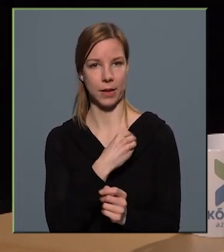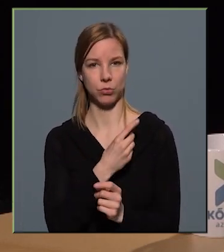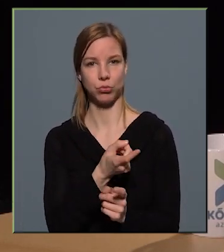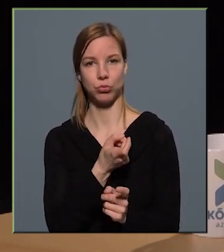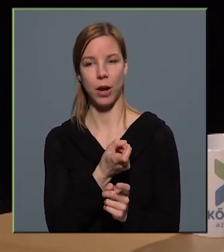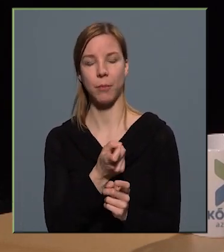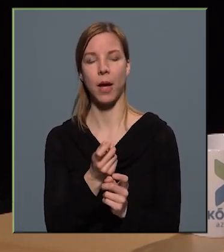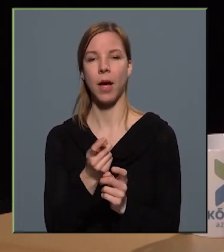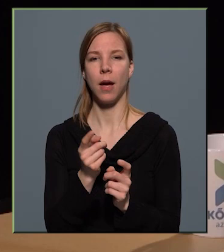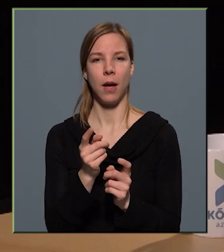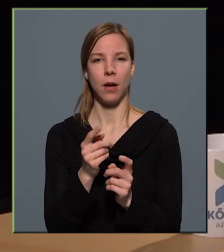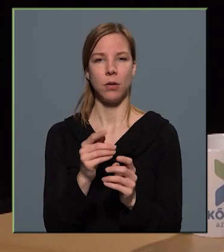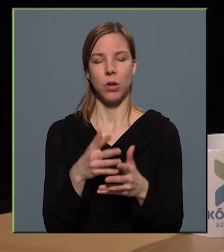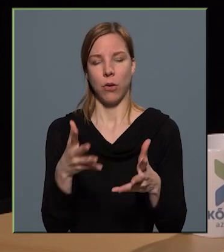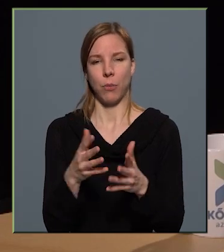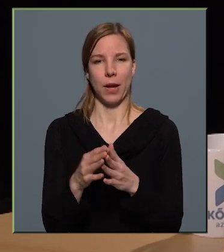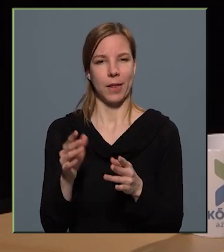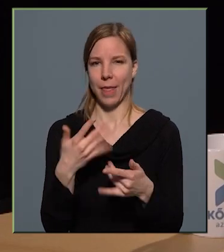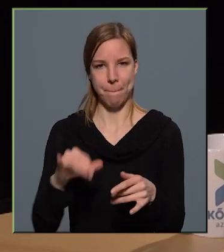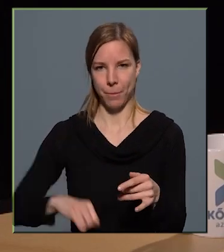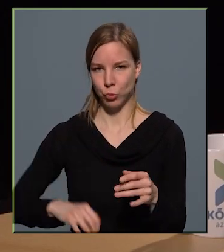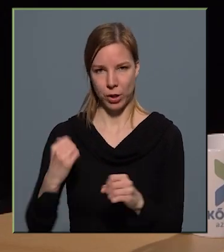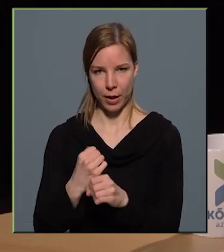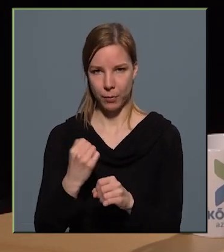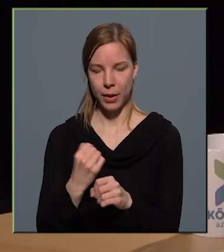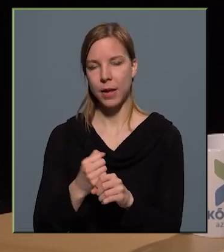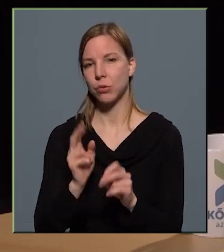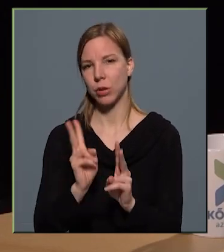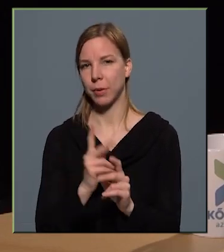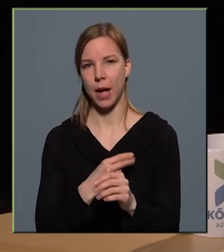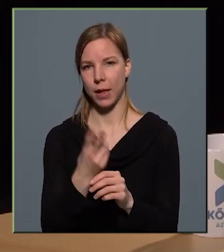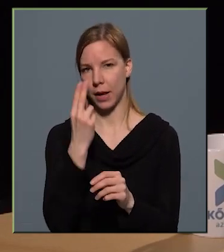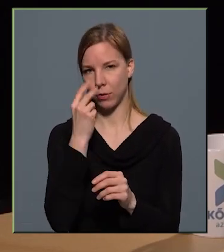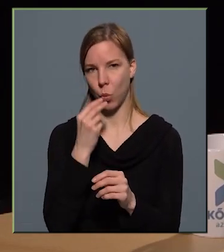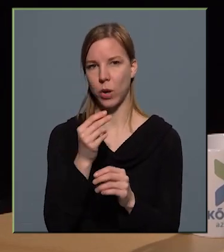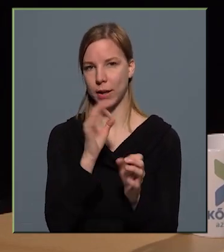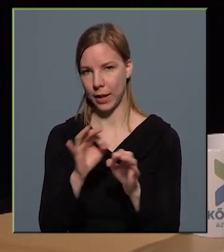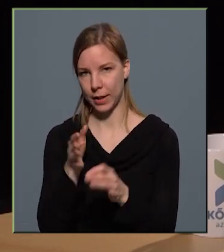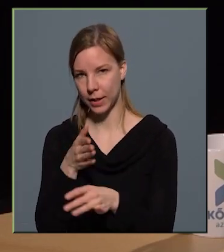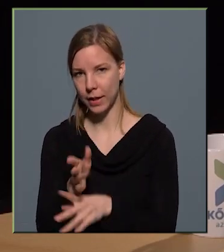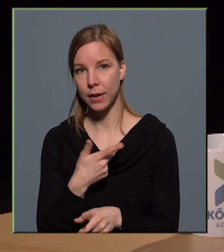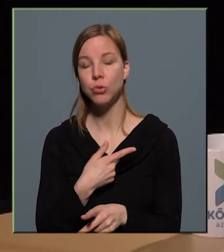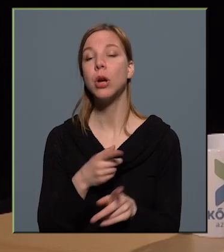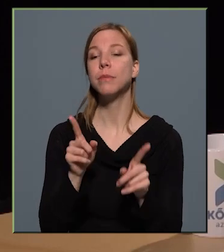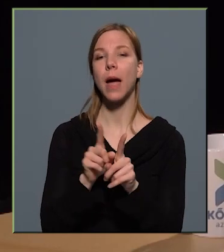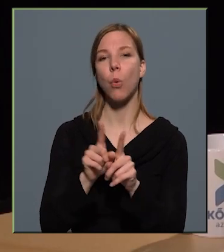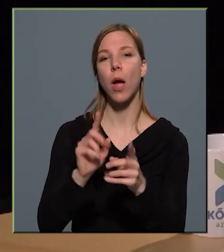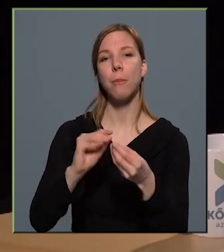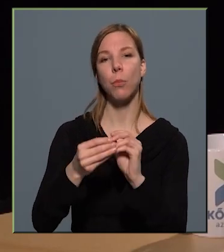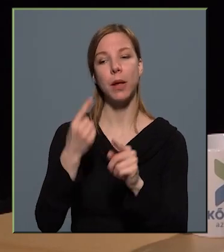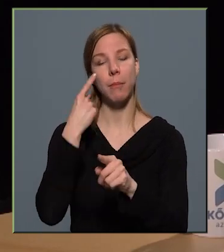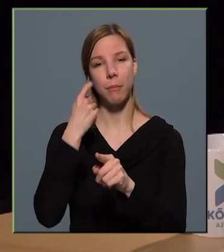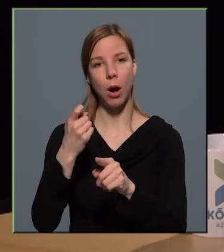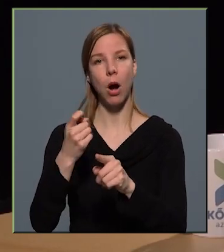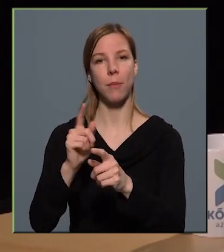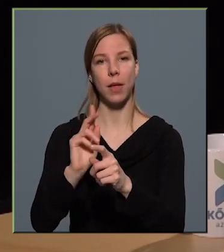vagy rendőri intézkedést igénylő esemény, de bizony olyan probléma, ami később akár azzá is alakulhat,